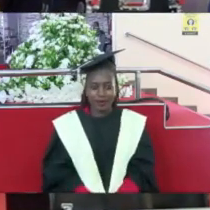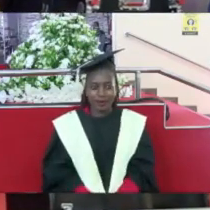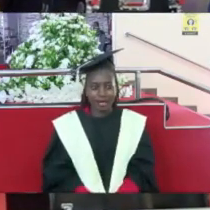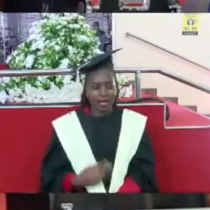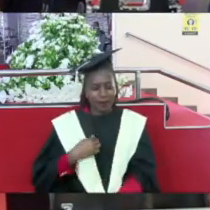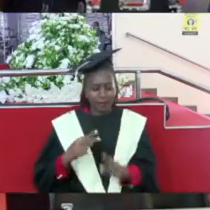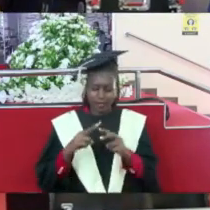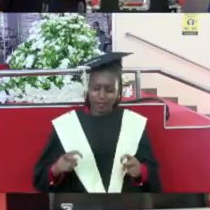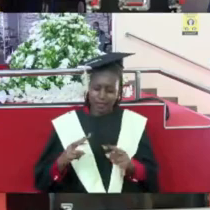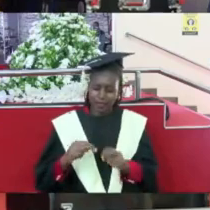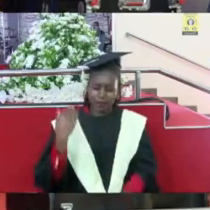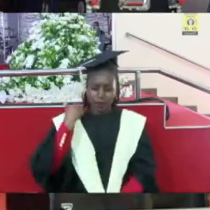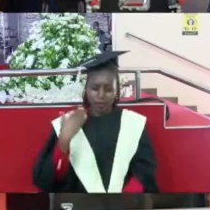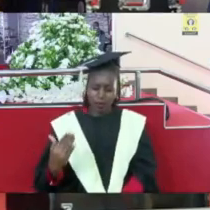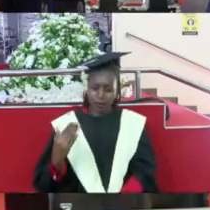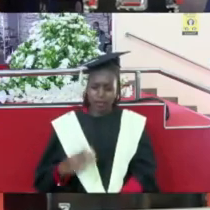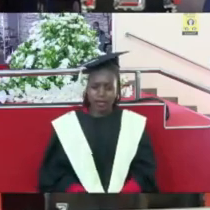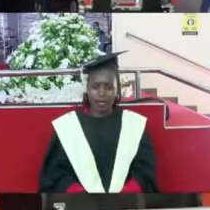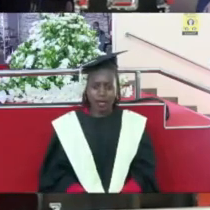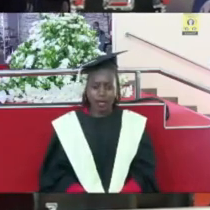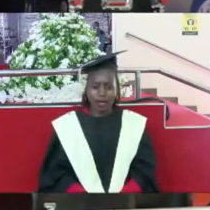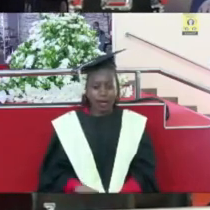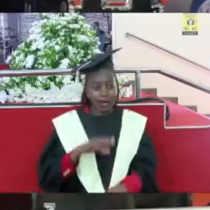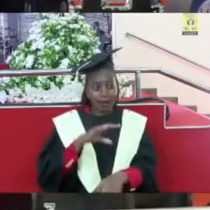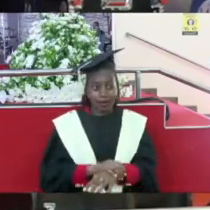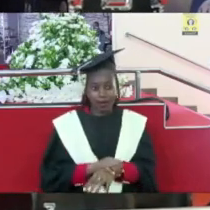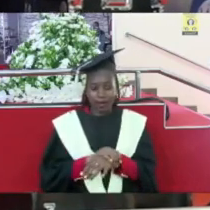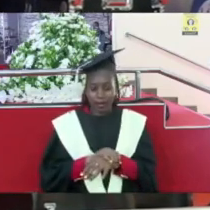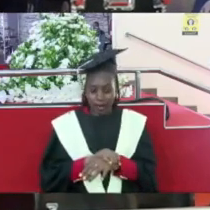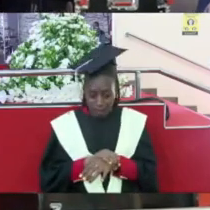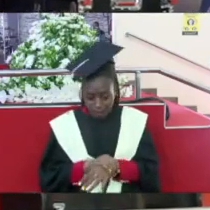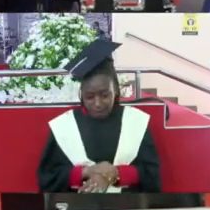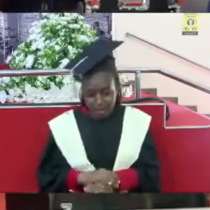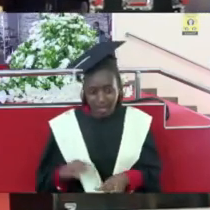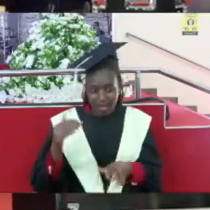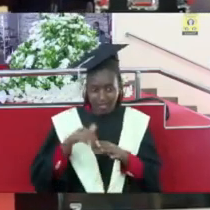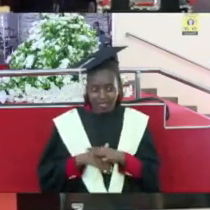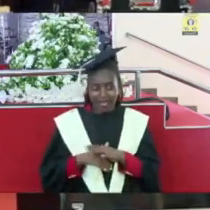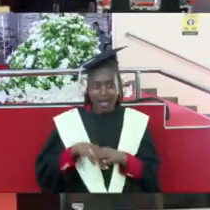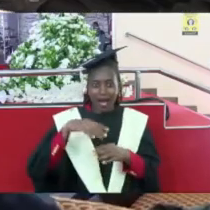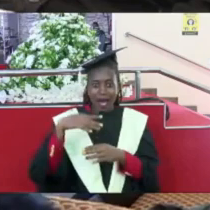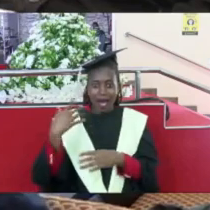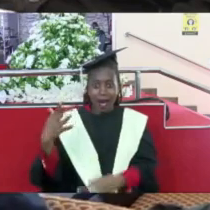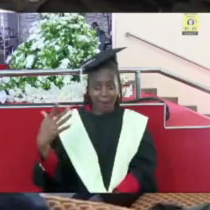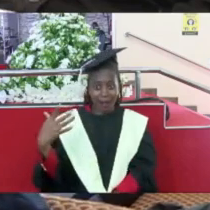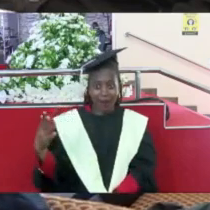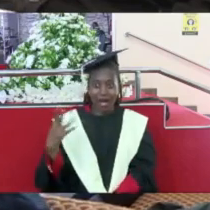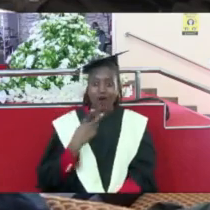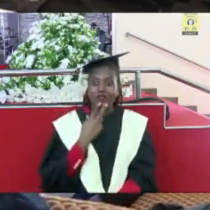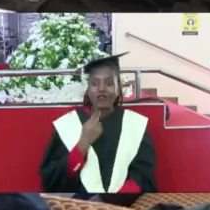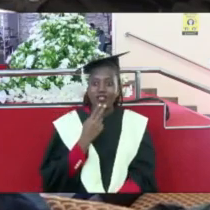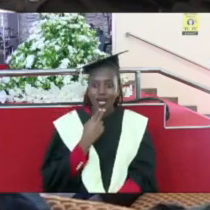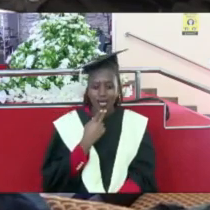Nikatafuta hao mikora. And I started looking for those. Nikawakuta kwa karatasi ya sukari. And I got them in. Walikuwa